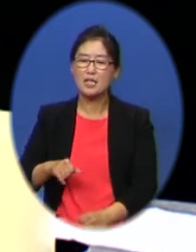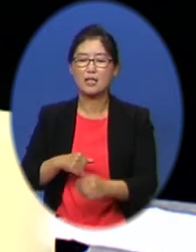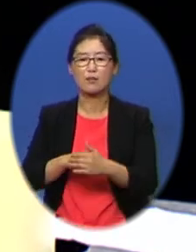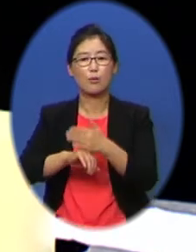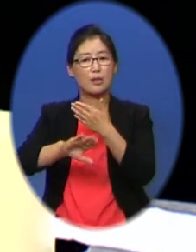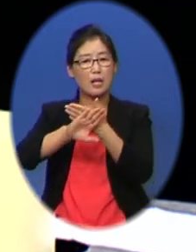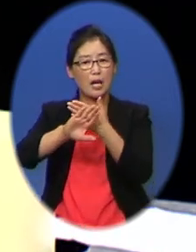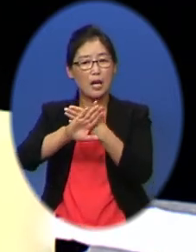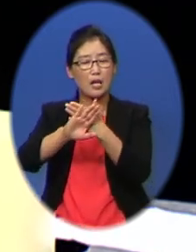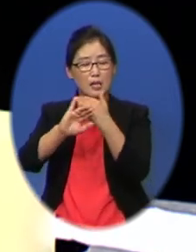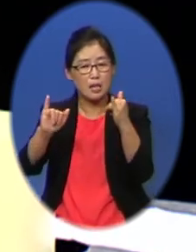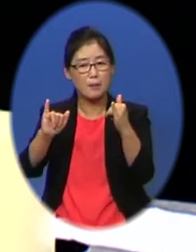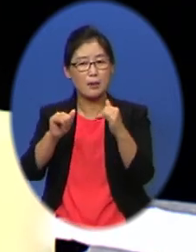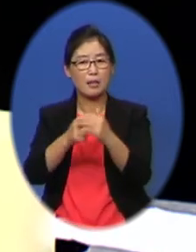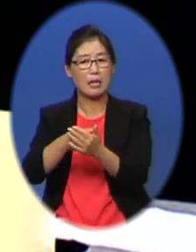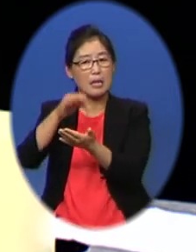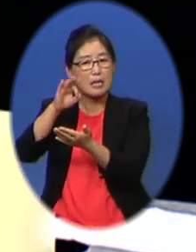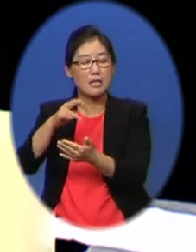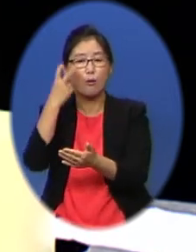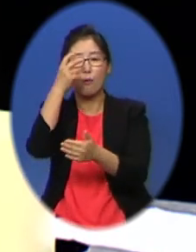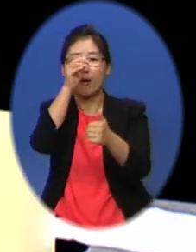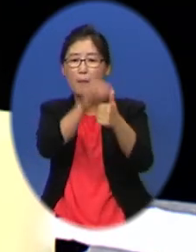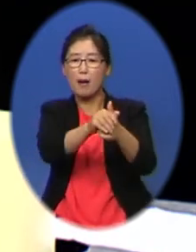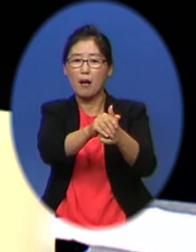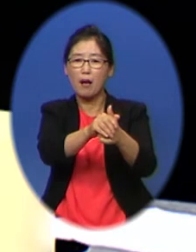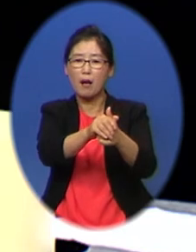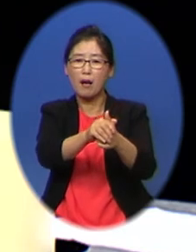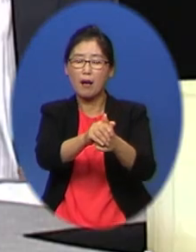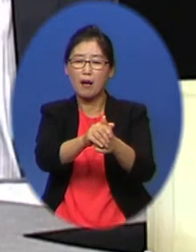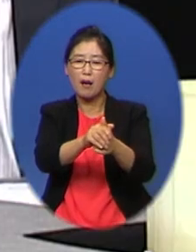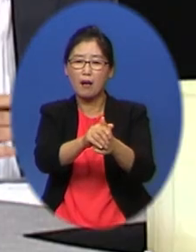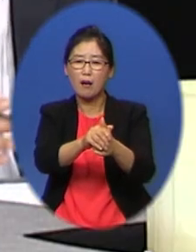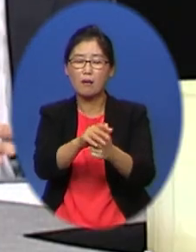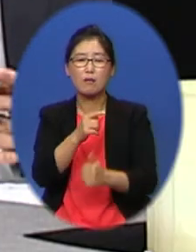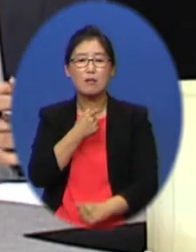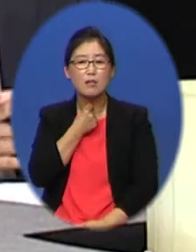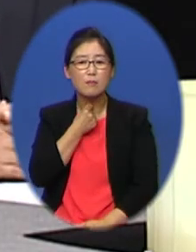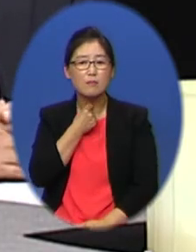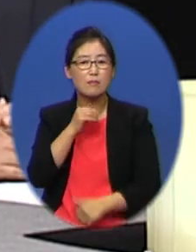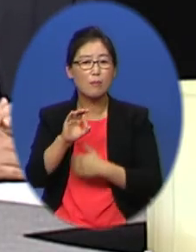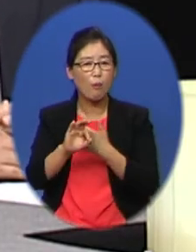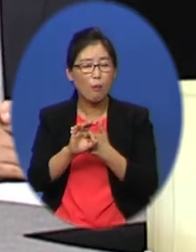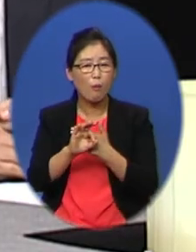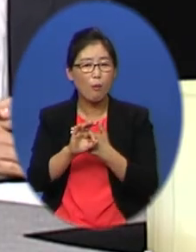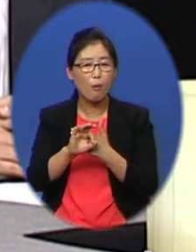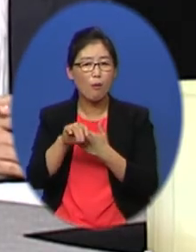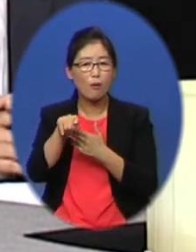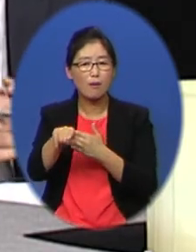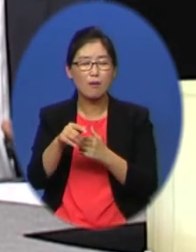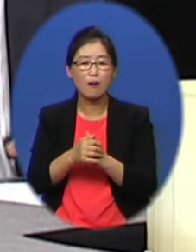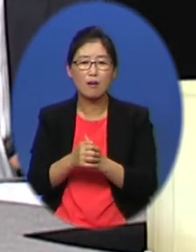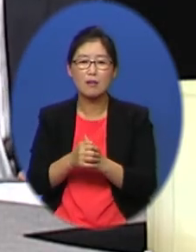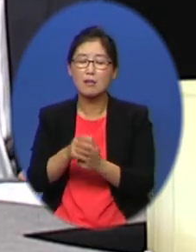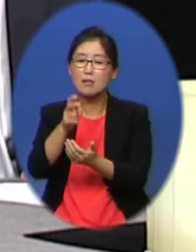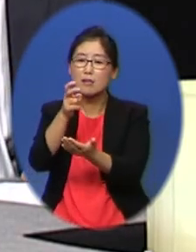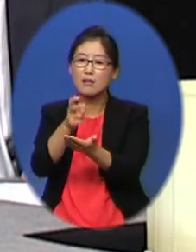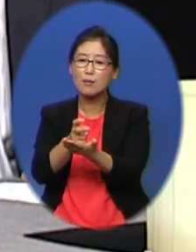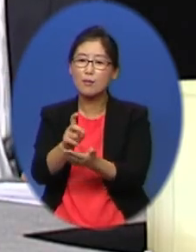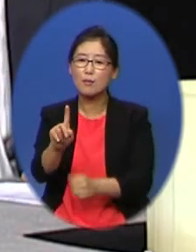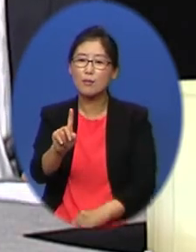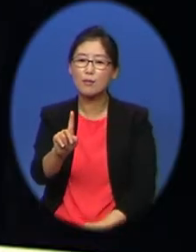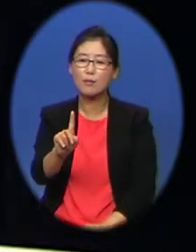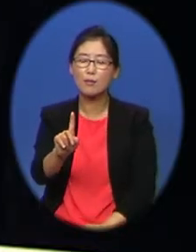제3자에게 재산 관리를 맡기고 싶다라고 할 때 이런 분들이 이용할 수 있는 제도 있으면 좀 소개해